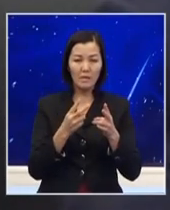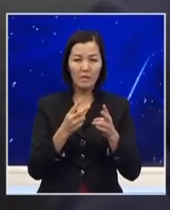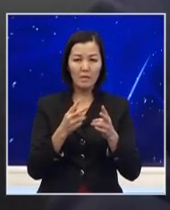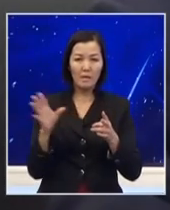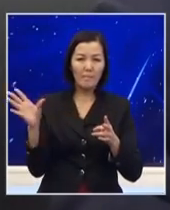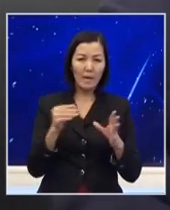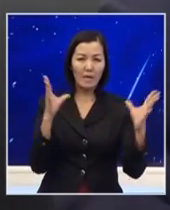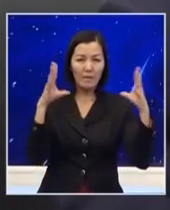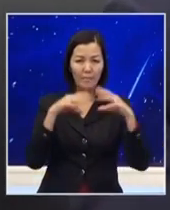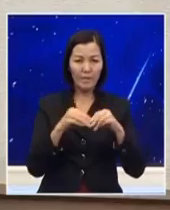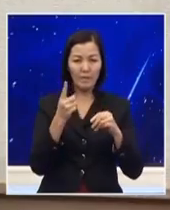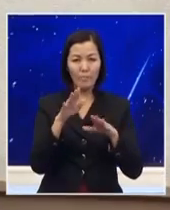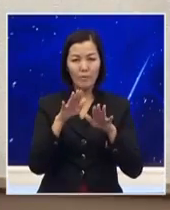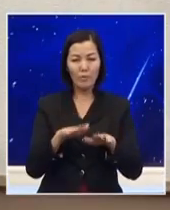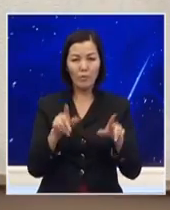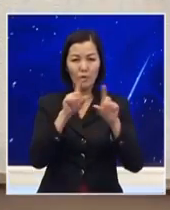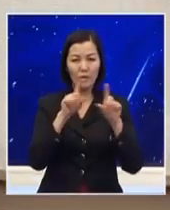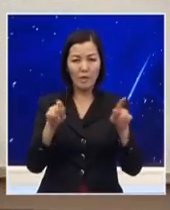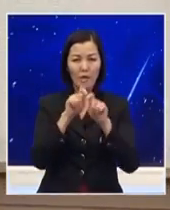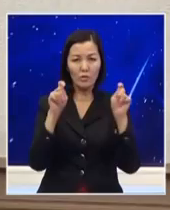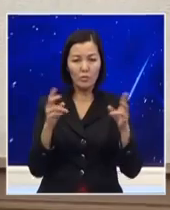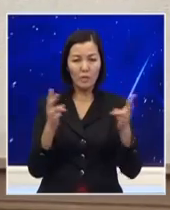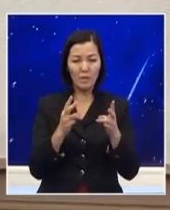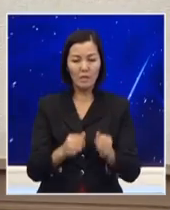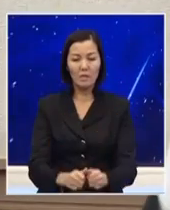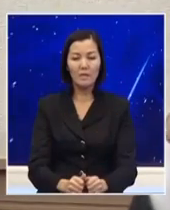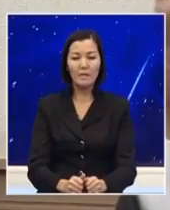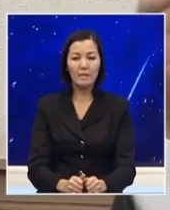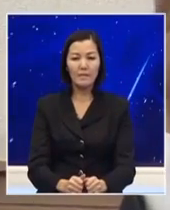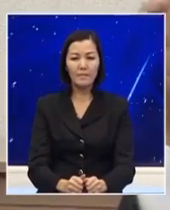разместить там open space. В хорошем месте, чтобы он